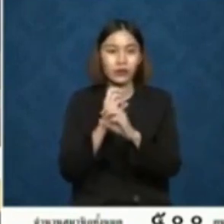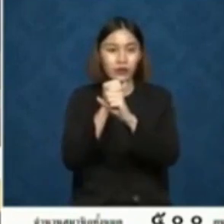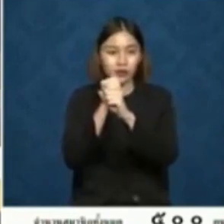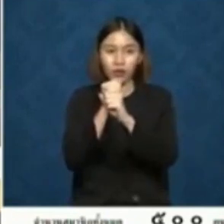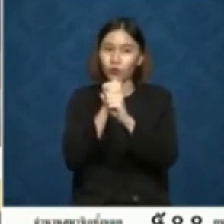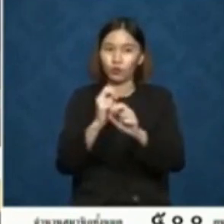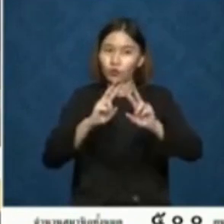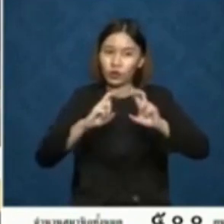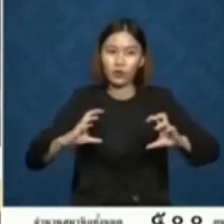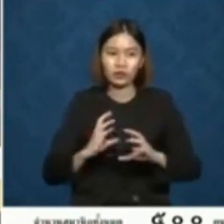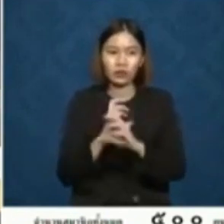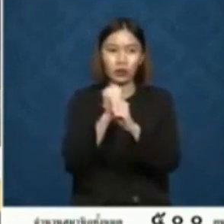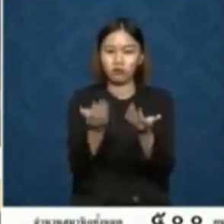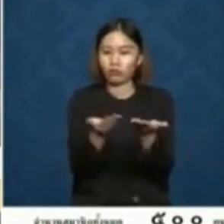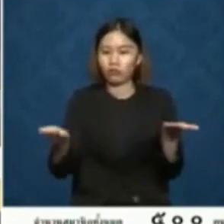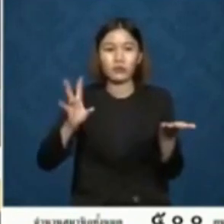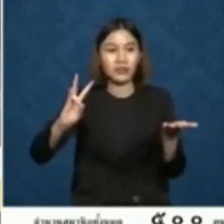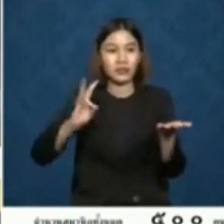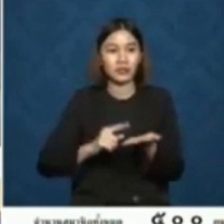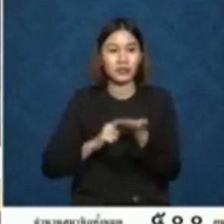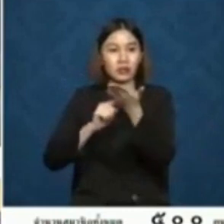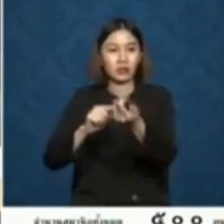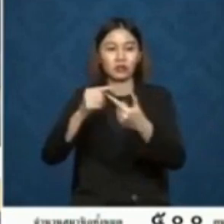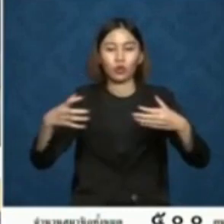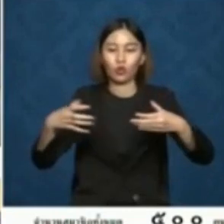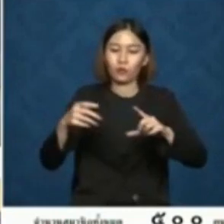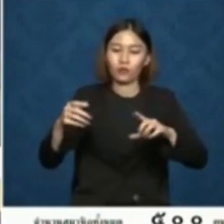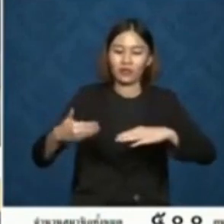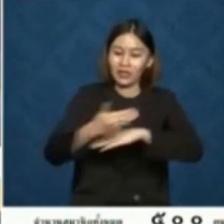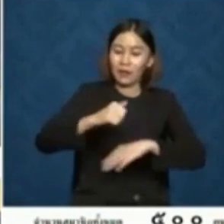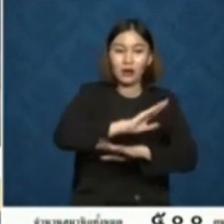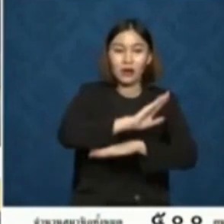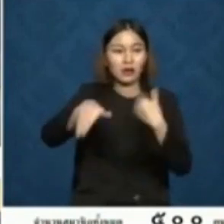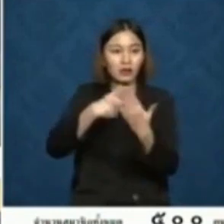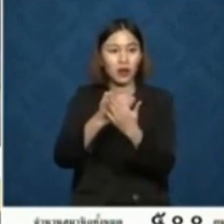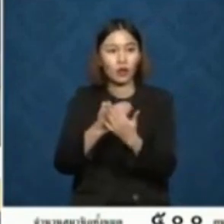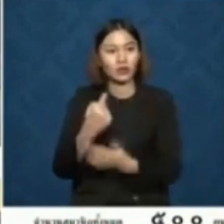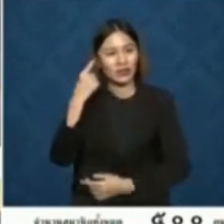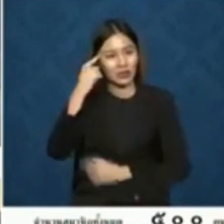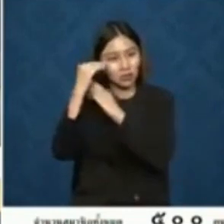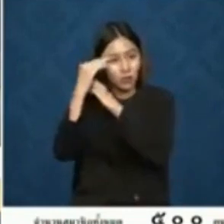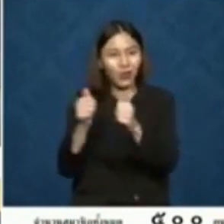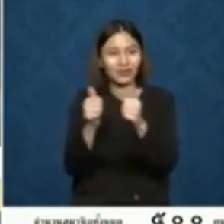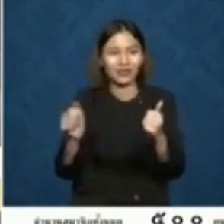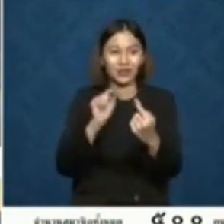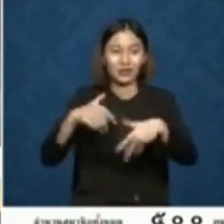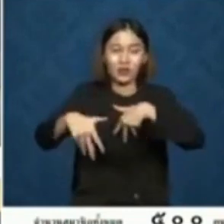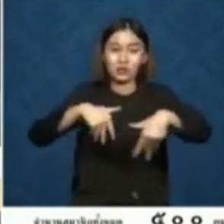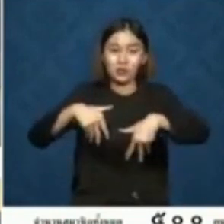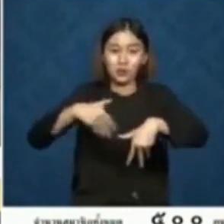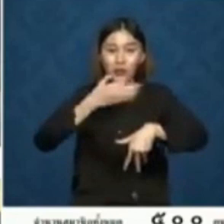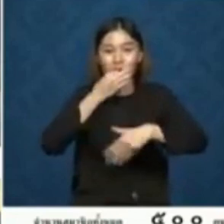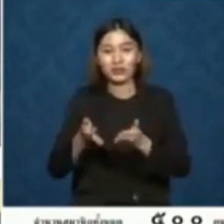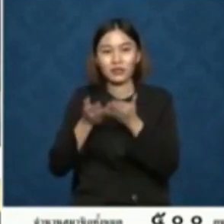จนตกผลึก7ร่างที่เสนอผ่านพรรคการเมืองทุกพรรคมีความปรารถนาดีต่อพี่น้องชาวประม